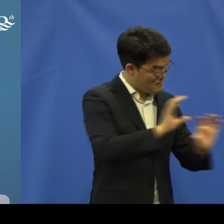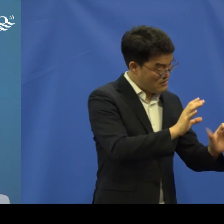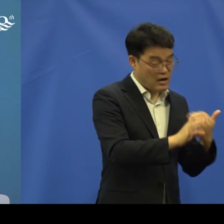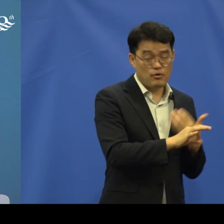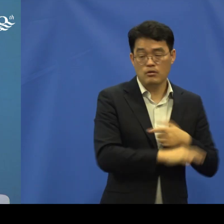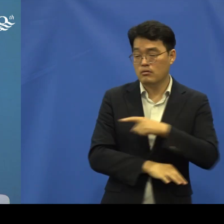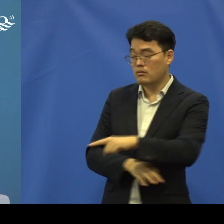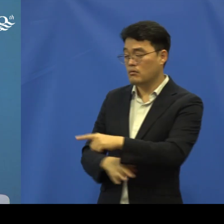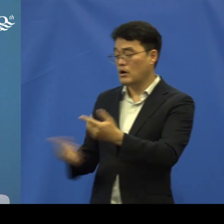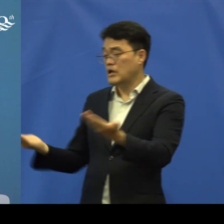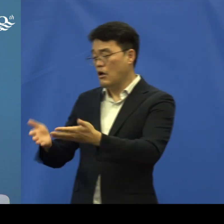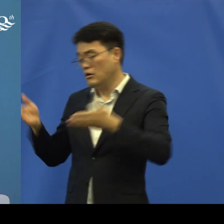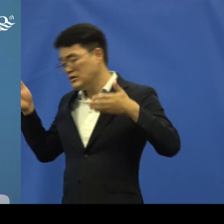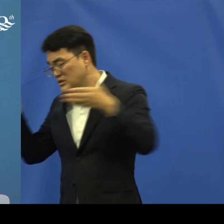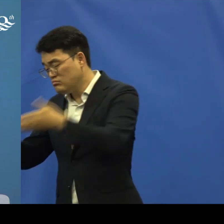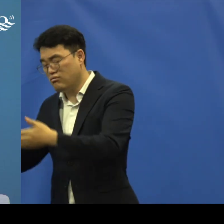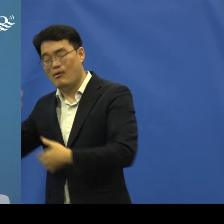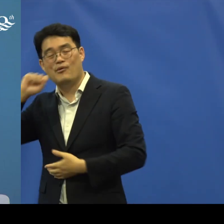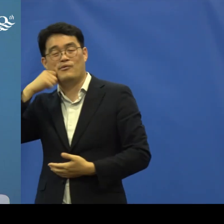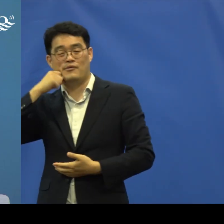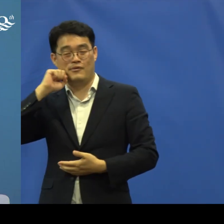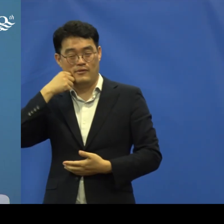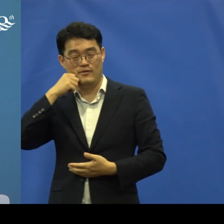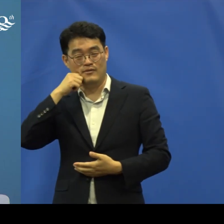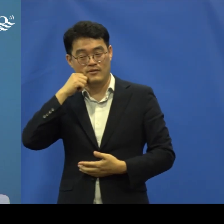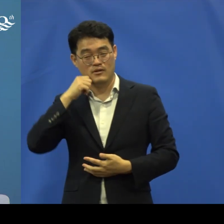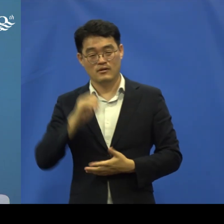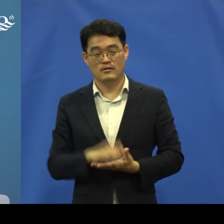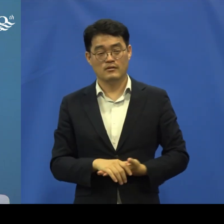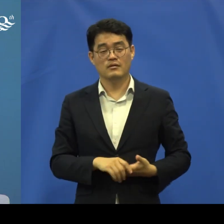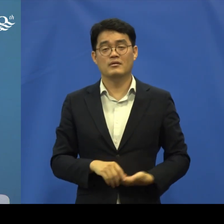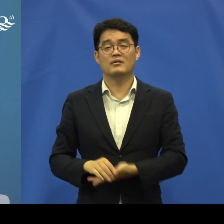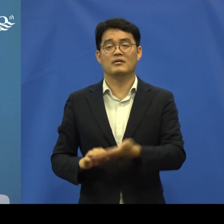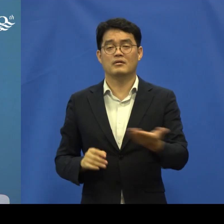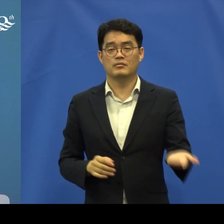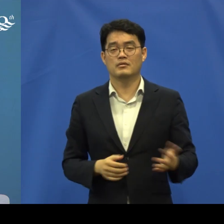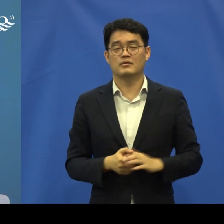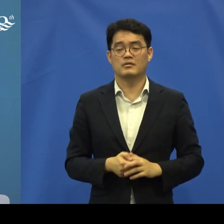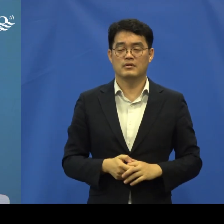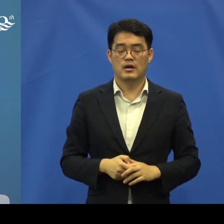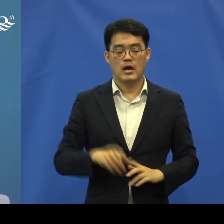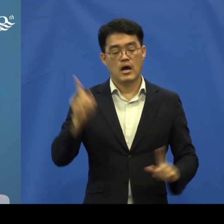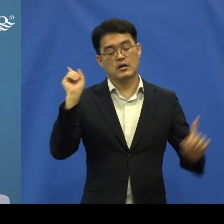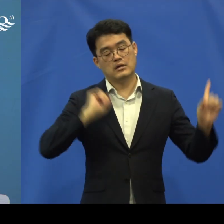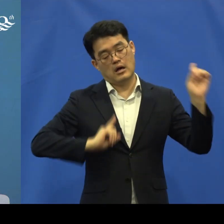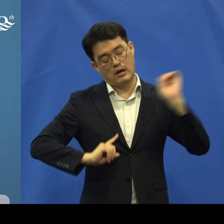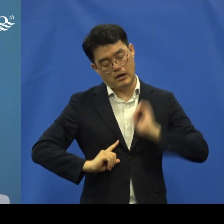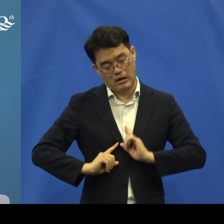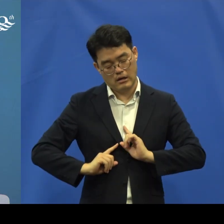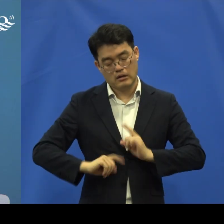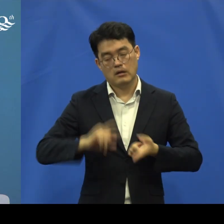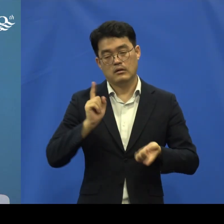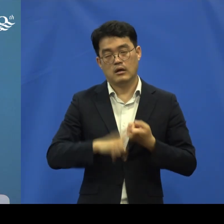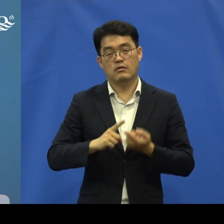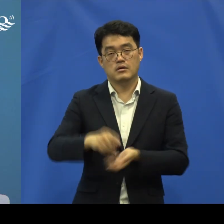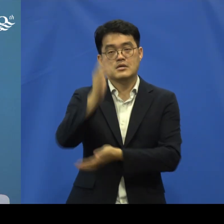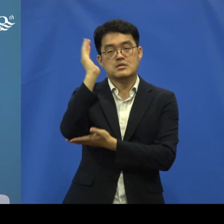예. 여러분 상처받으면 여러분 그 상처받은 영혼으로 설교하면 설교도 힘들어요. 여러분